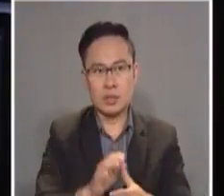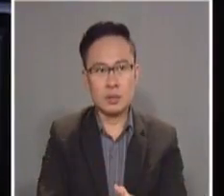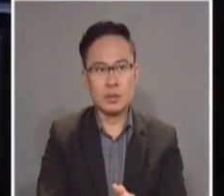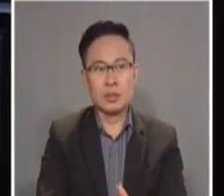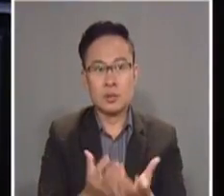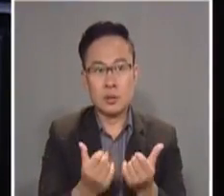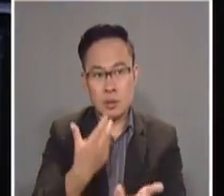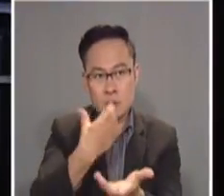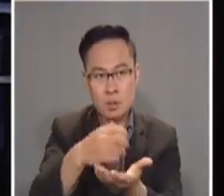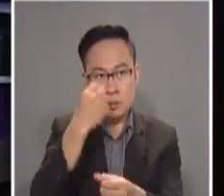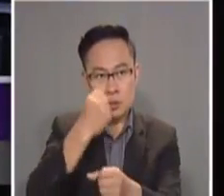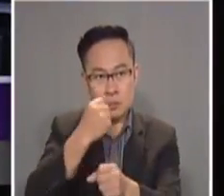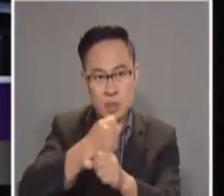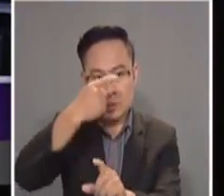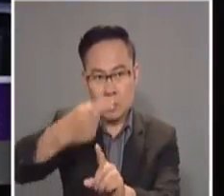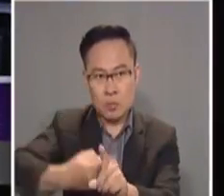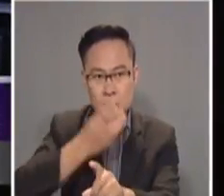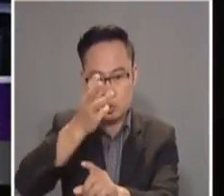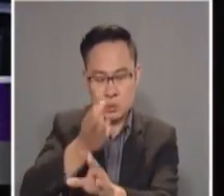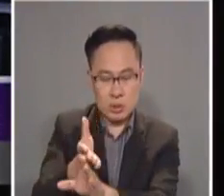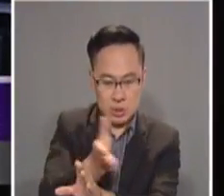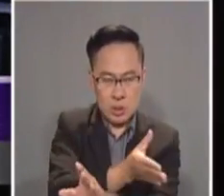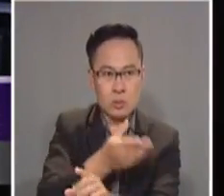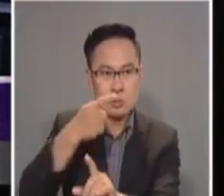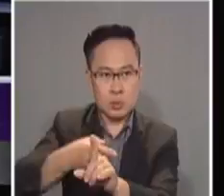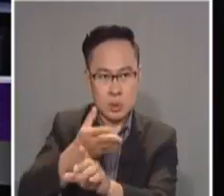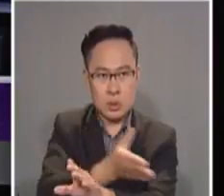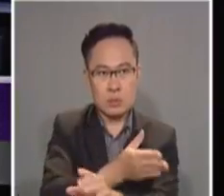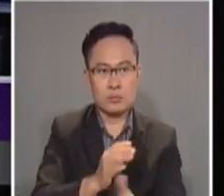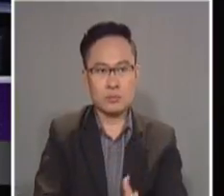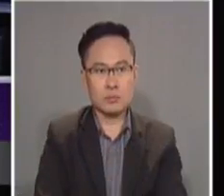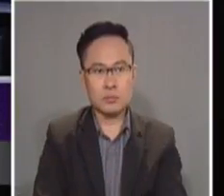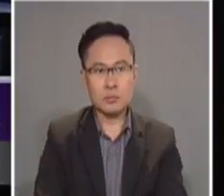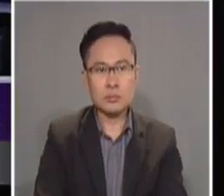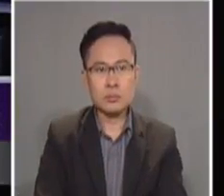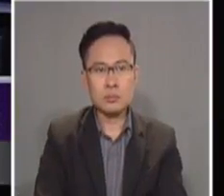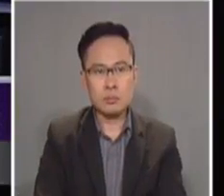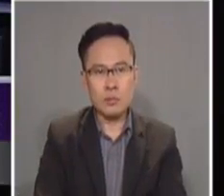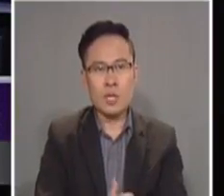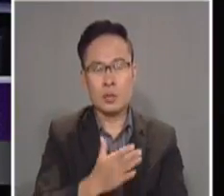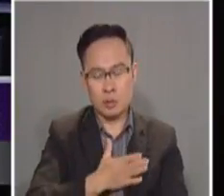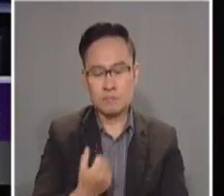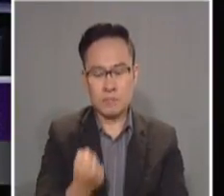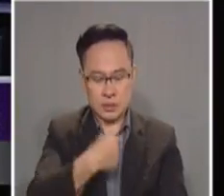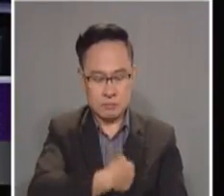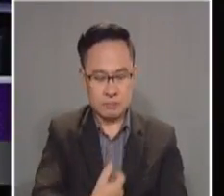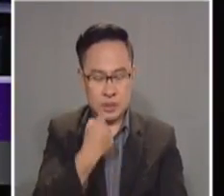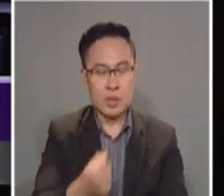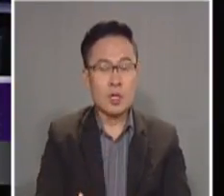ราทำงานมาประมาณ6เดือนแล้วนะครับเพราะฉะนั้น เขาก็มั่นใจนะครับ